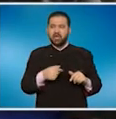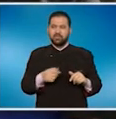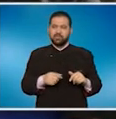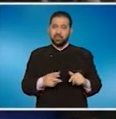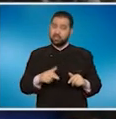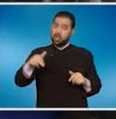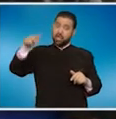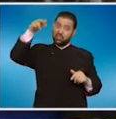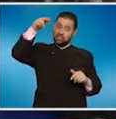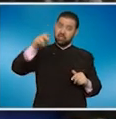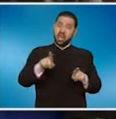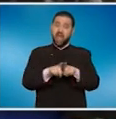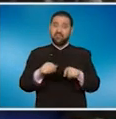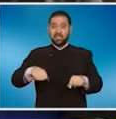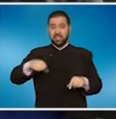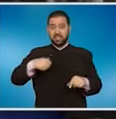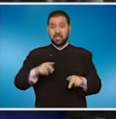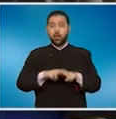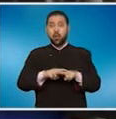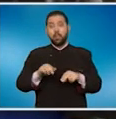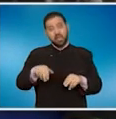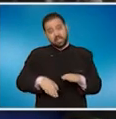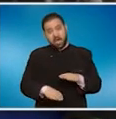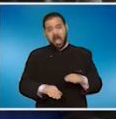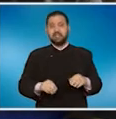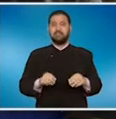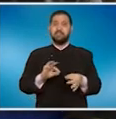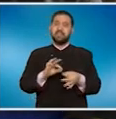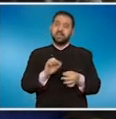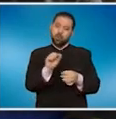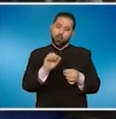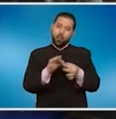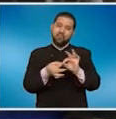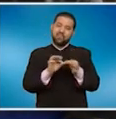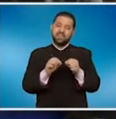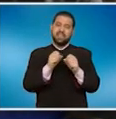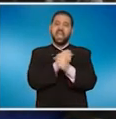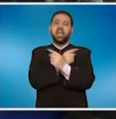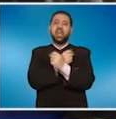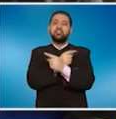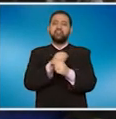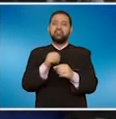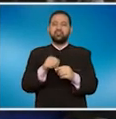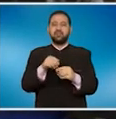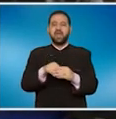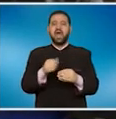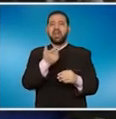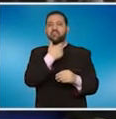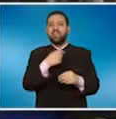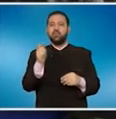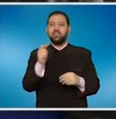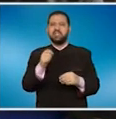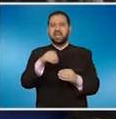fel de tânăr cum intrase. Pe de altă parte, să știți că textul grecesc al Noului Testament, în unele manuscrise, acest